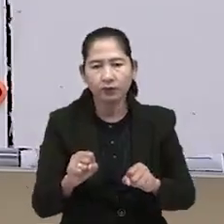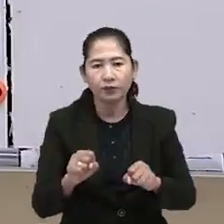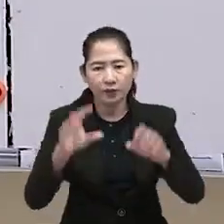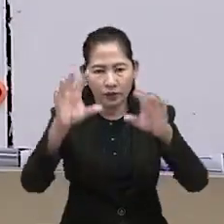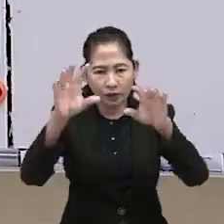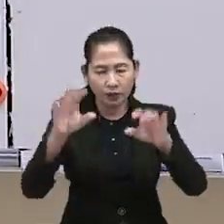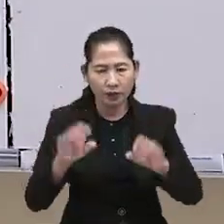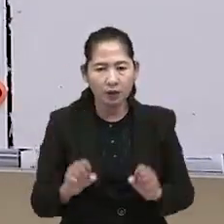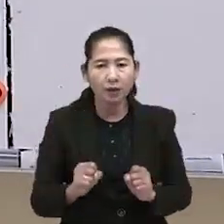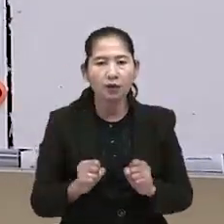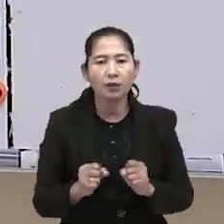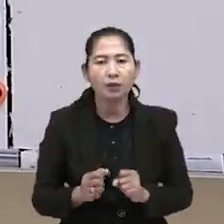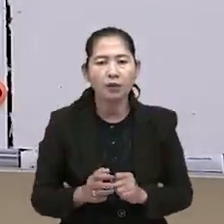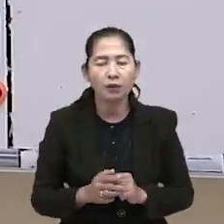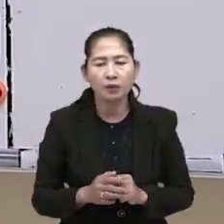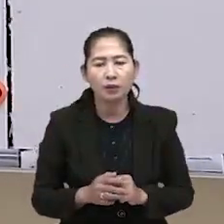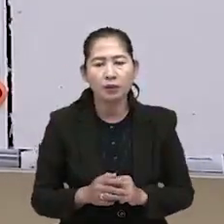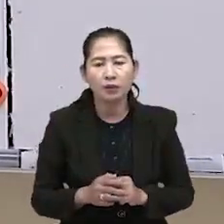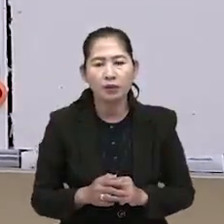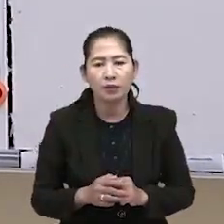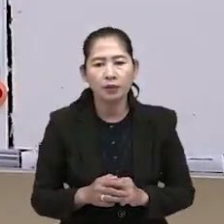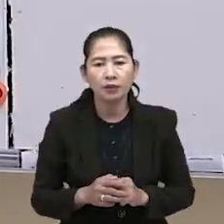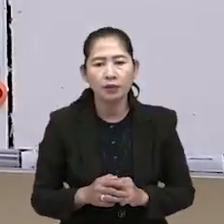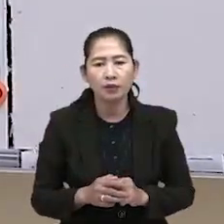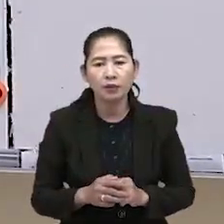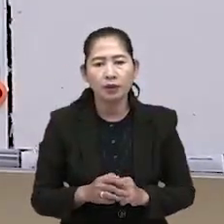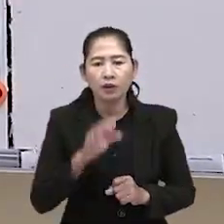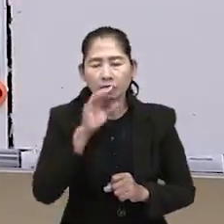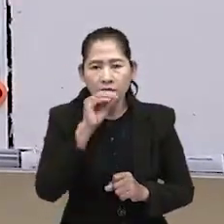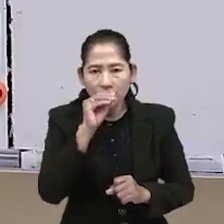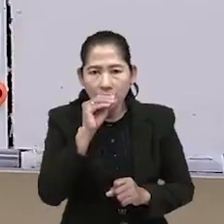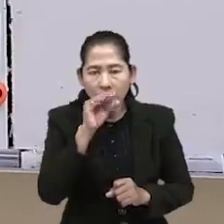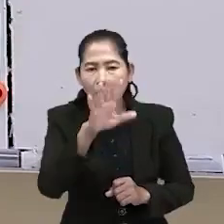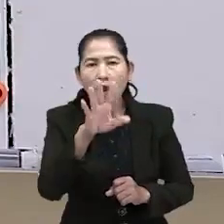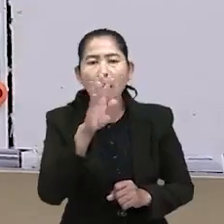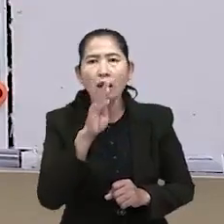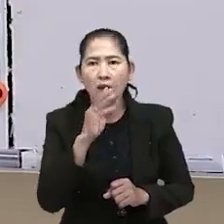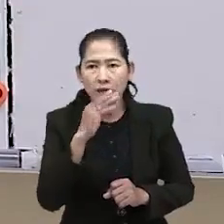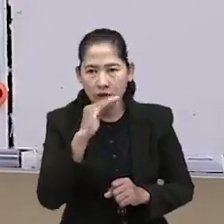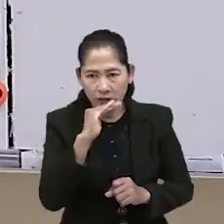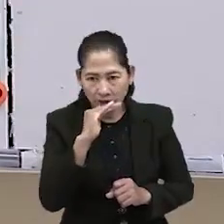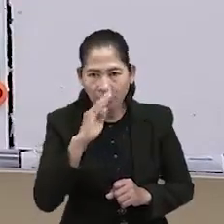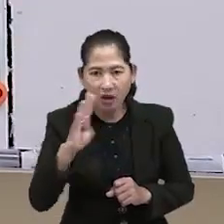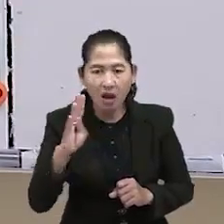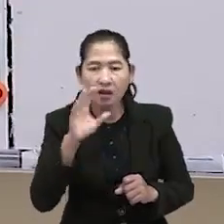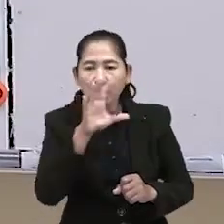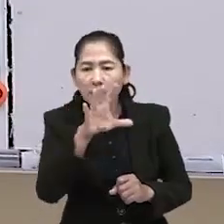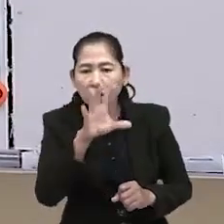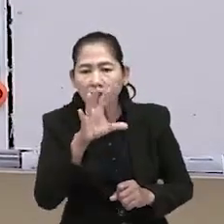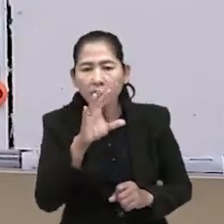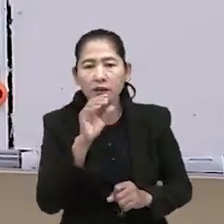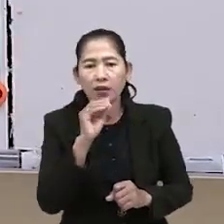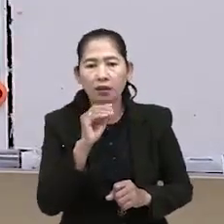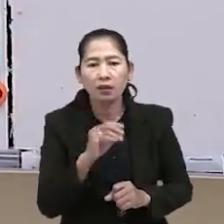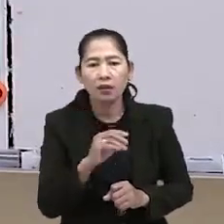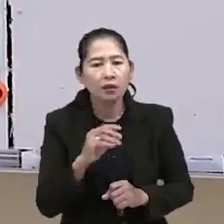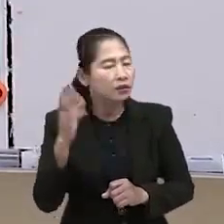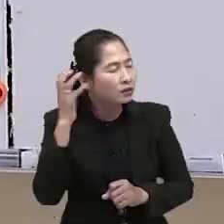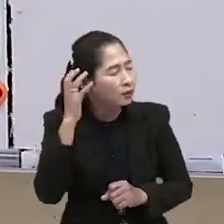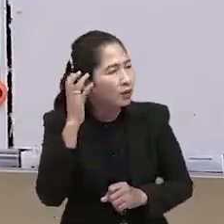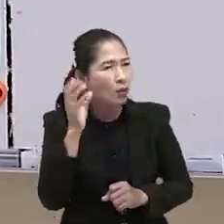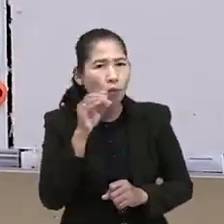ន្ត្រោងម្ចាស់អីទៀតកូនទាំងអស់គ្នាចាសម្រែកគេសម្រែកយ៉ាងម៉េចដែរសម្រែកលឺទេចាហើយស